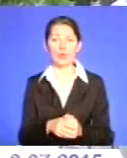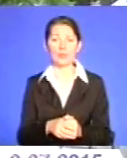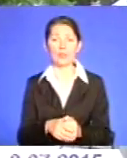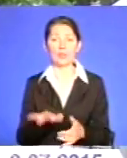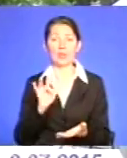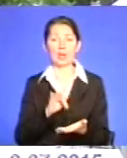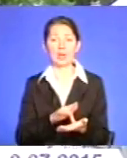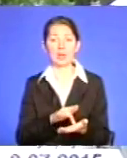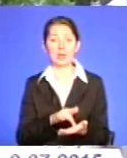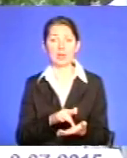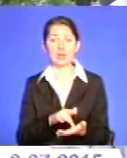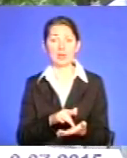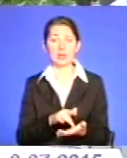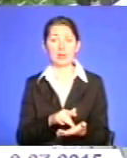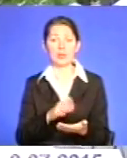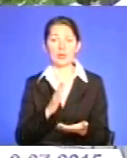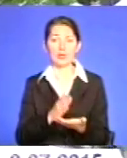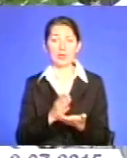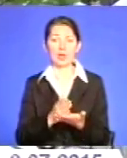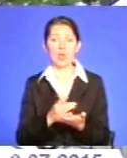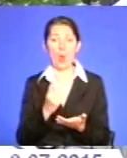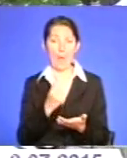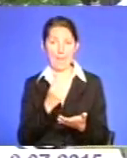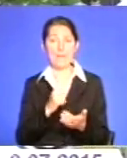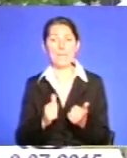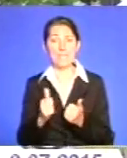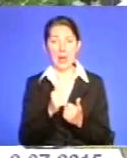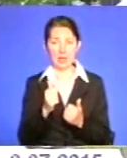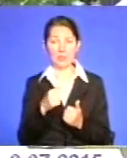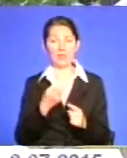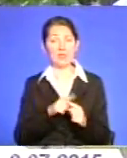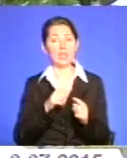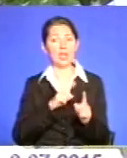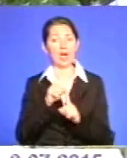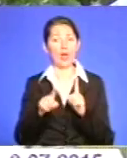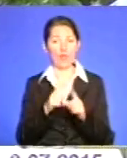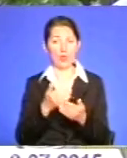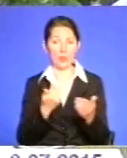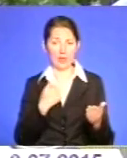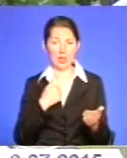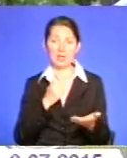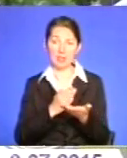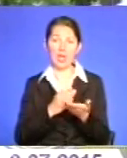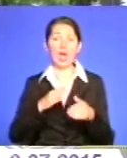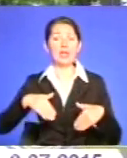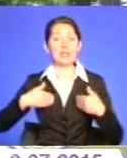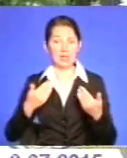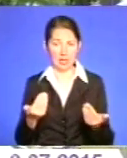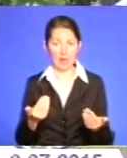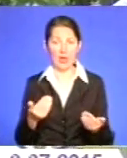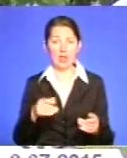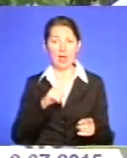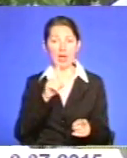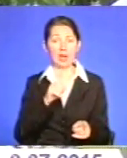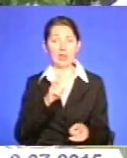Місто стало першопрохідцем, можна сказати, в цій реформі, оскільки від нас виходить ініціатива, і Збараж,